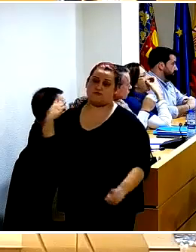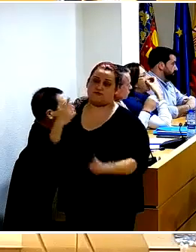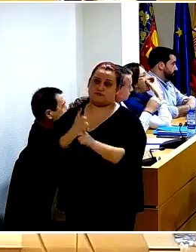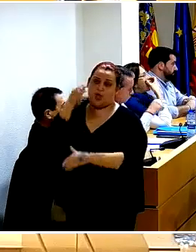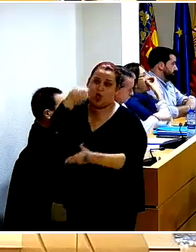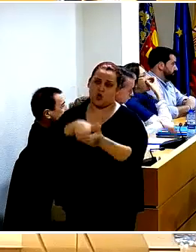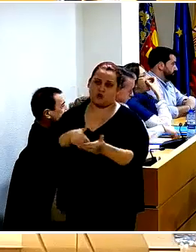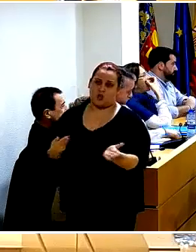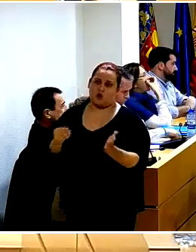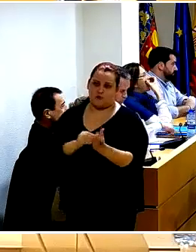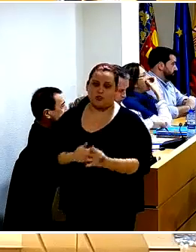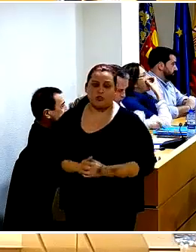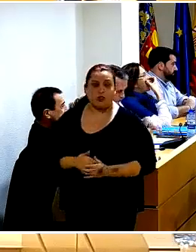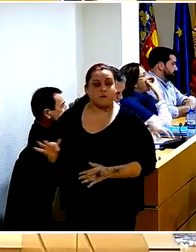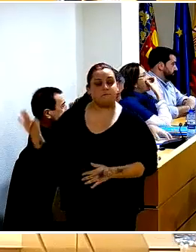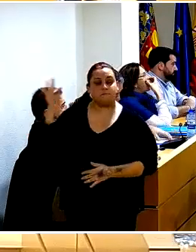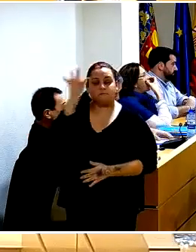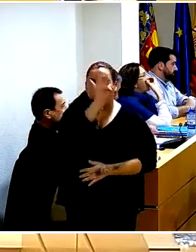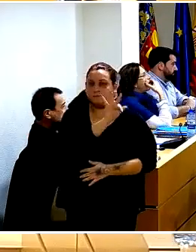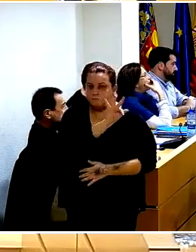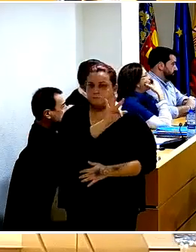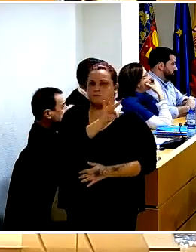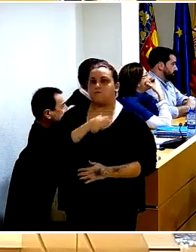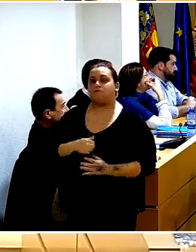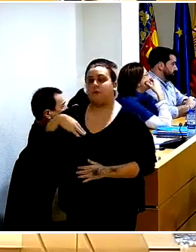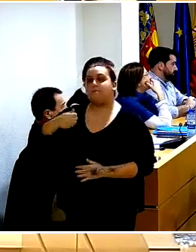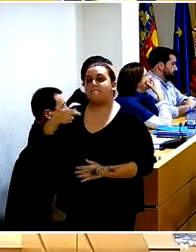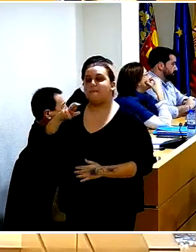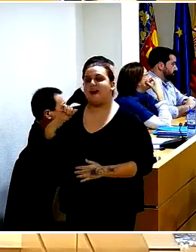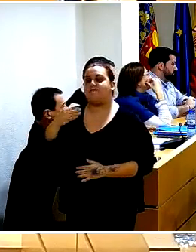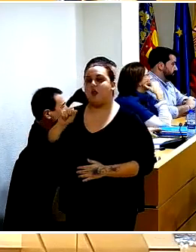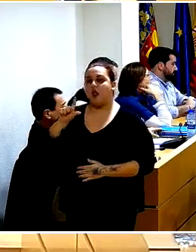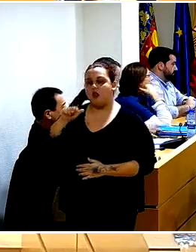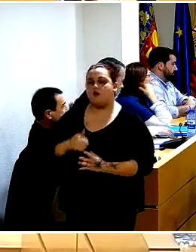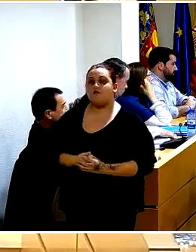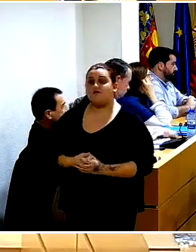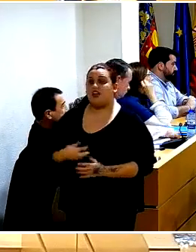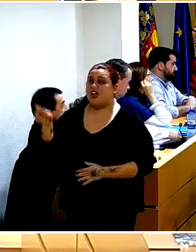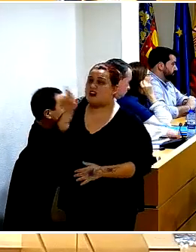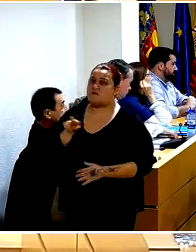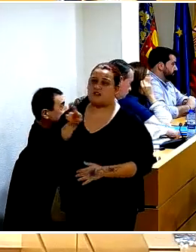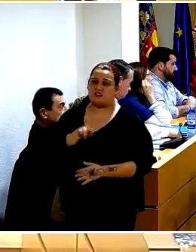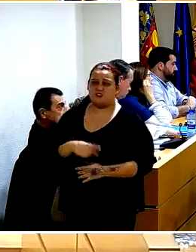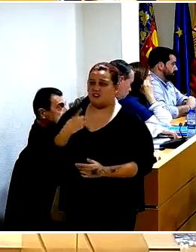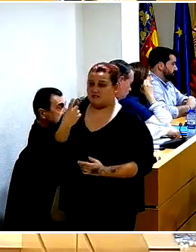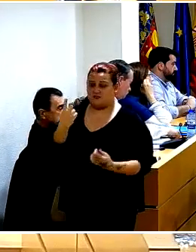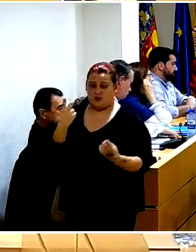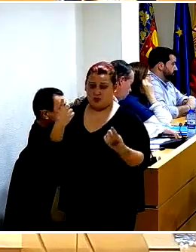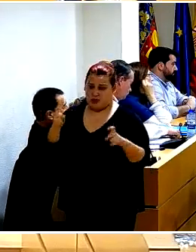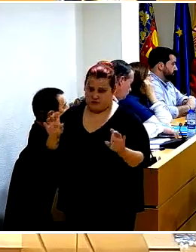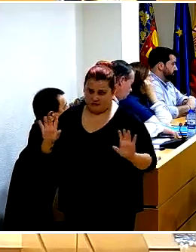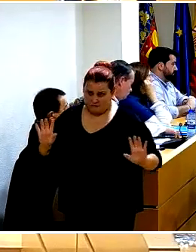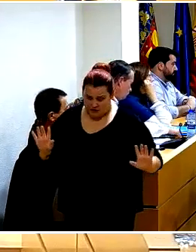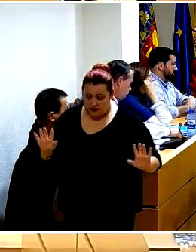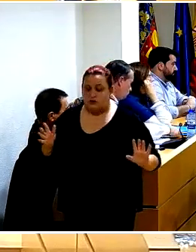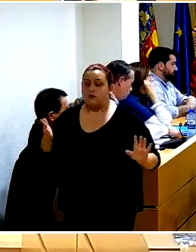Maribel Albalat. Sí, no me vaig a repetir en el que ja vaig argumentar en el punt anterior ni en tot el que ja ens